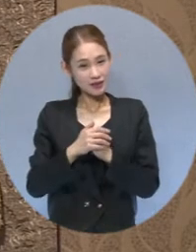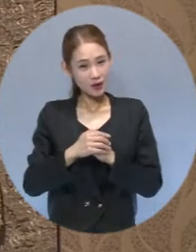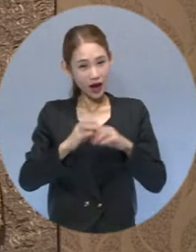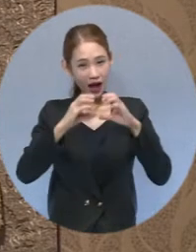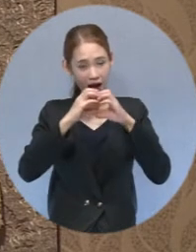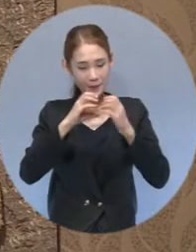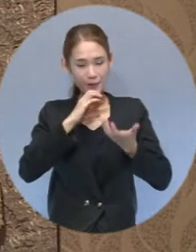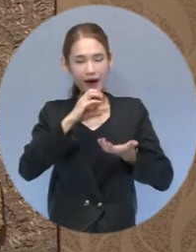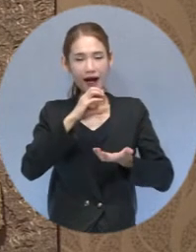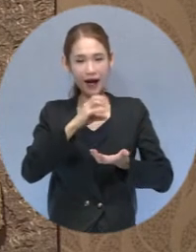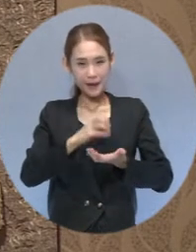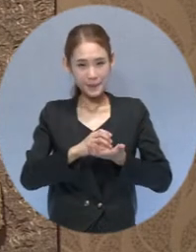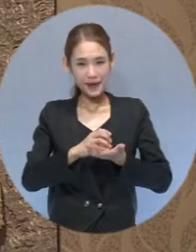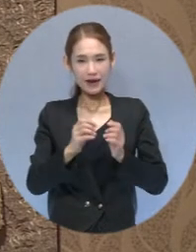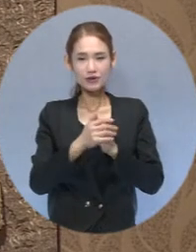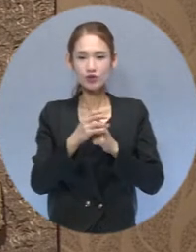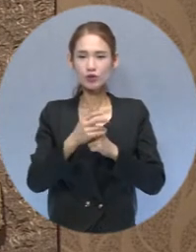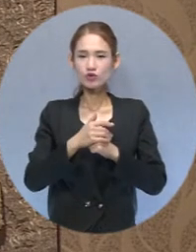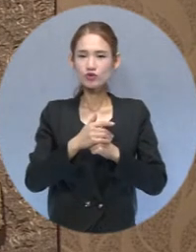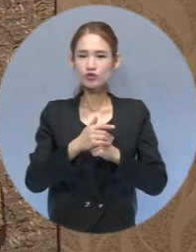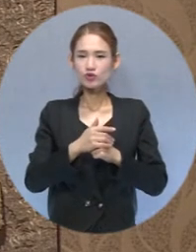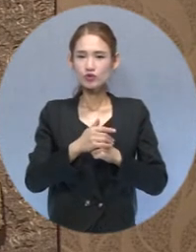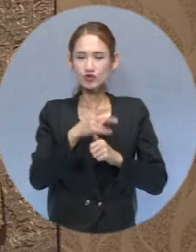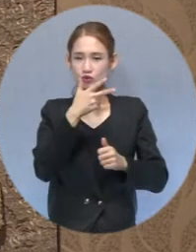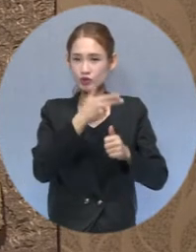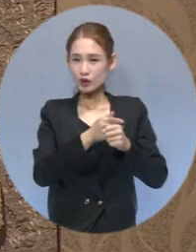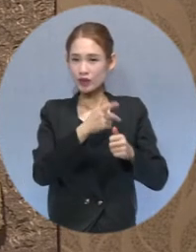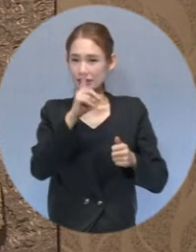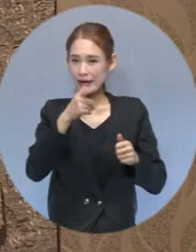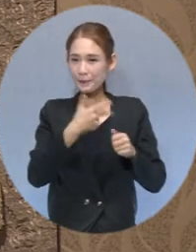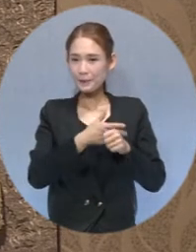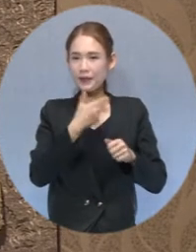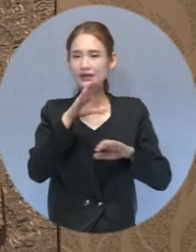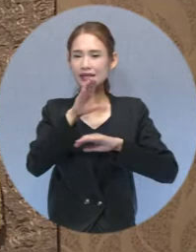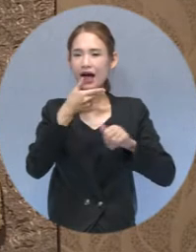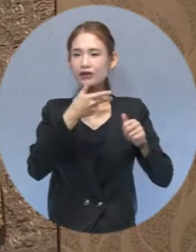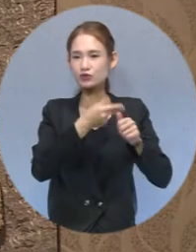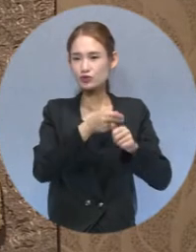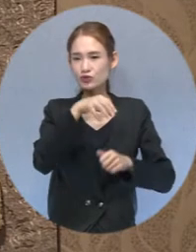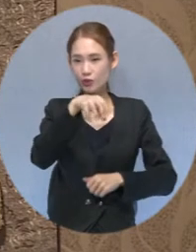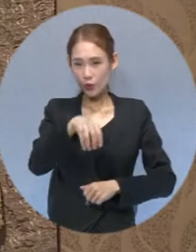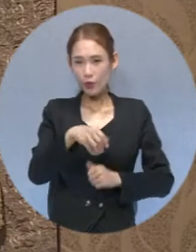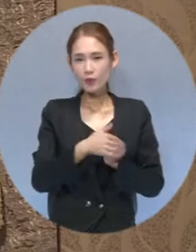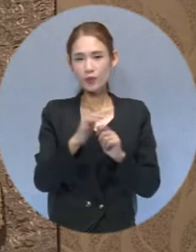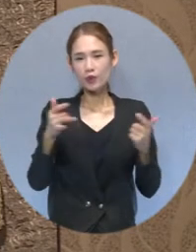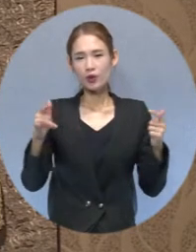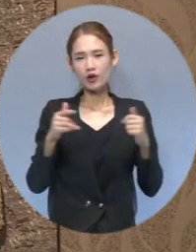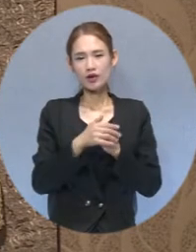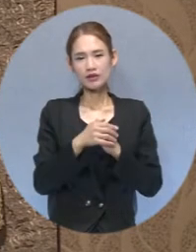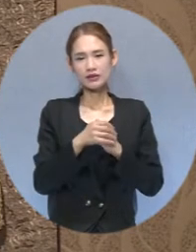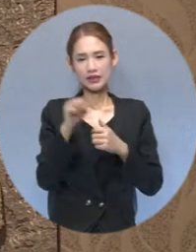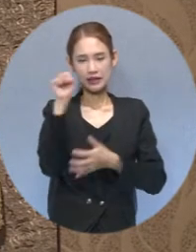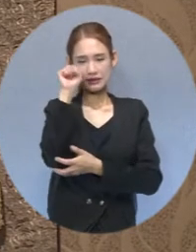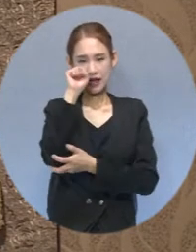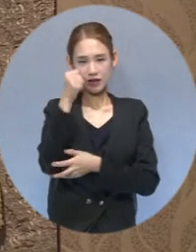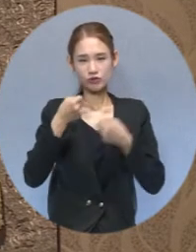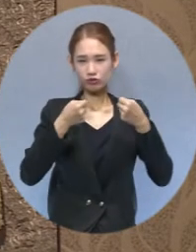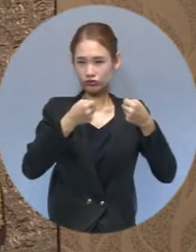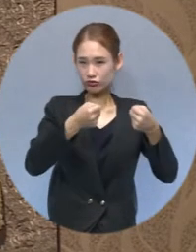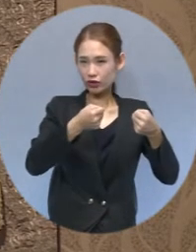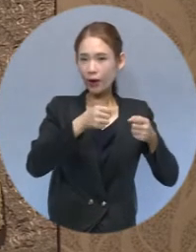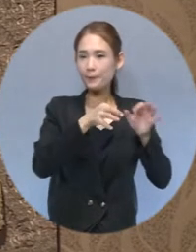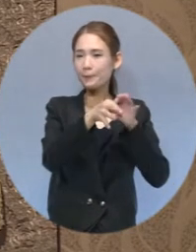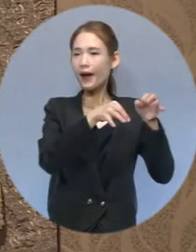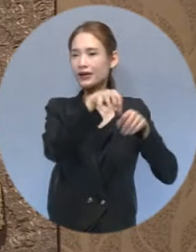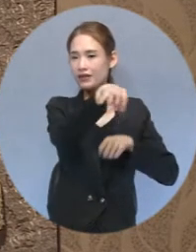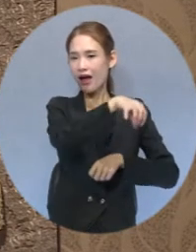여러 가지 이제 주유소도 그렇고요. 네. 차량이 들어가서 나오는 드라이브 스루 매장들이 굉장히 많아졌거든요. 네, 맞습니다.